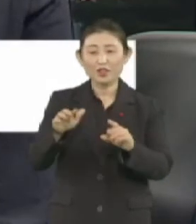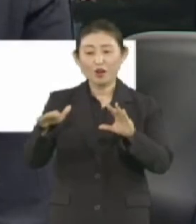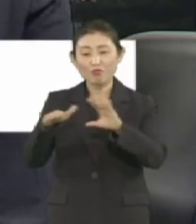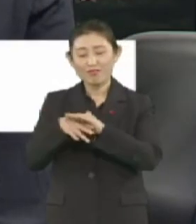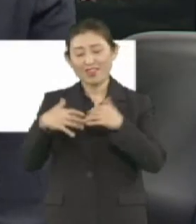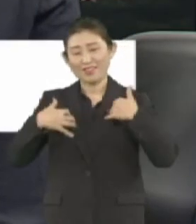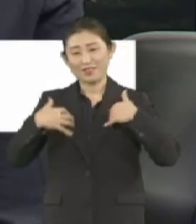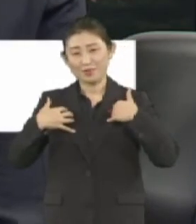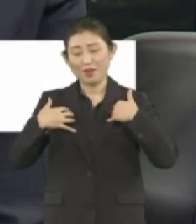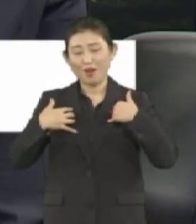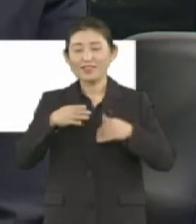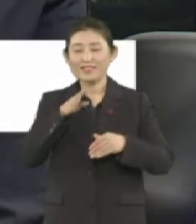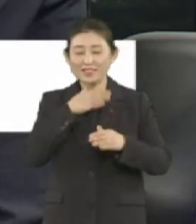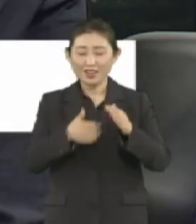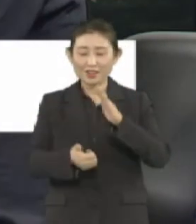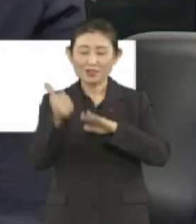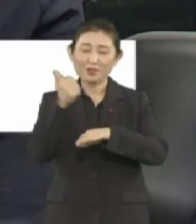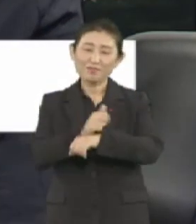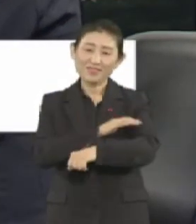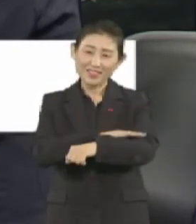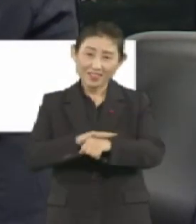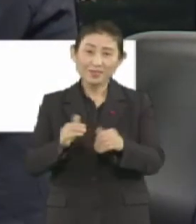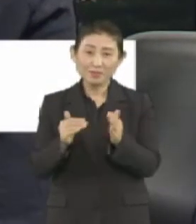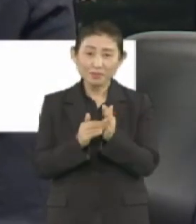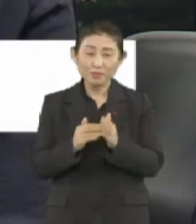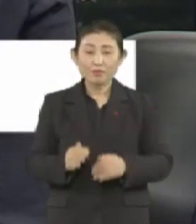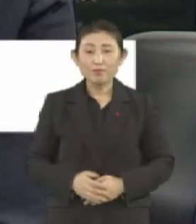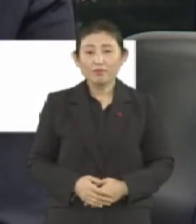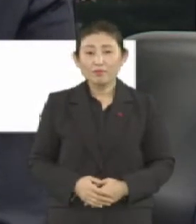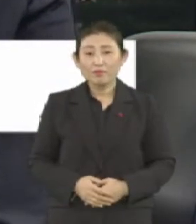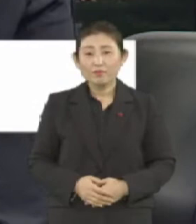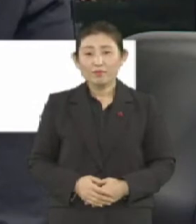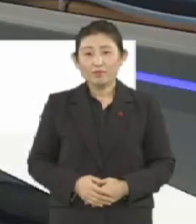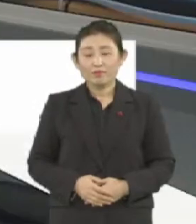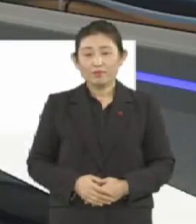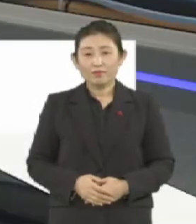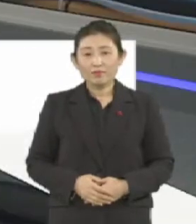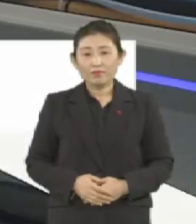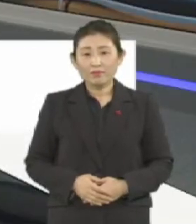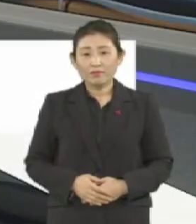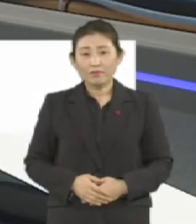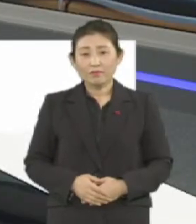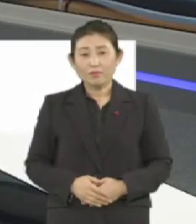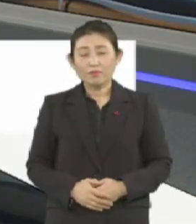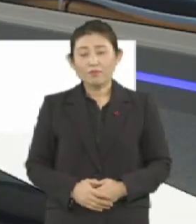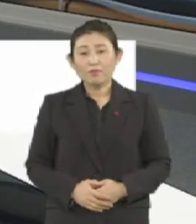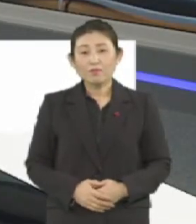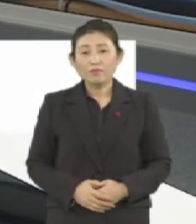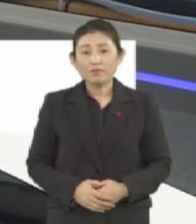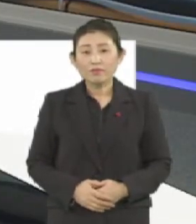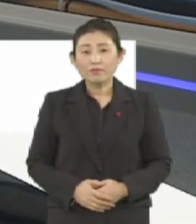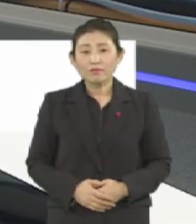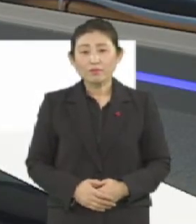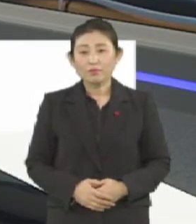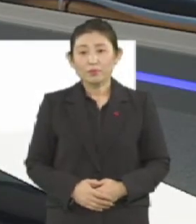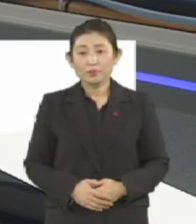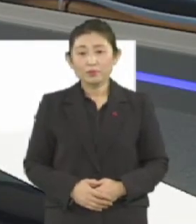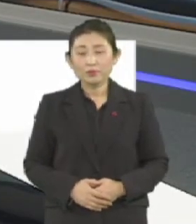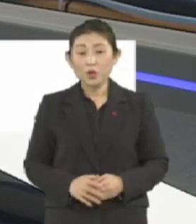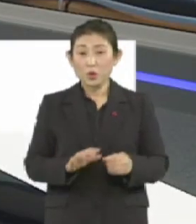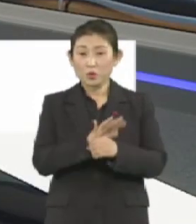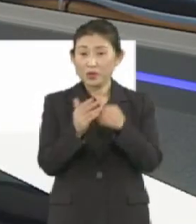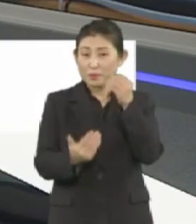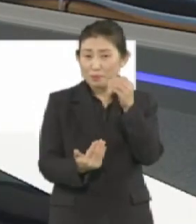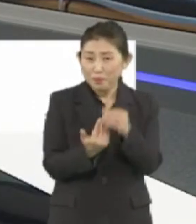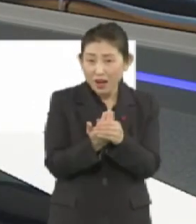의미가 있는 성과다 이렇게 말씀드리겠습니다. 두 번째로 꼭 말씀드리고 싶은 것 중에 하나가 이 코로나19